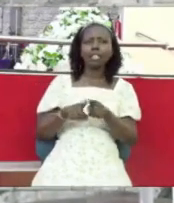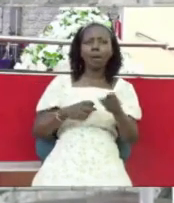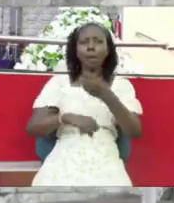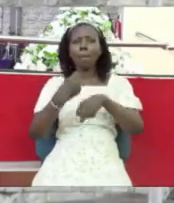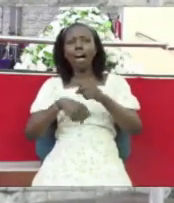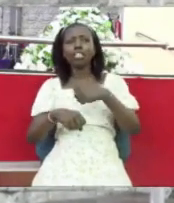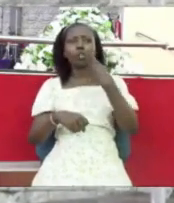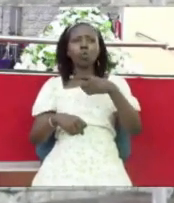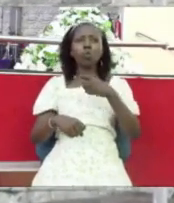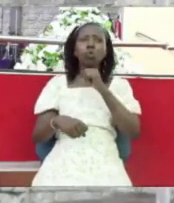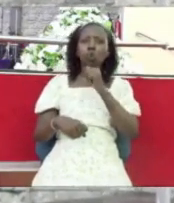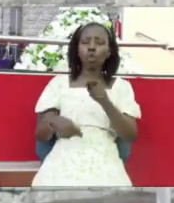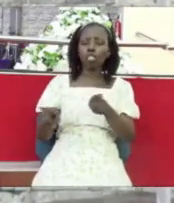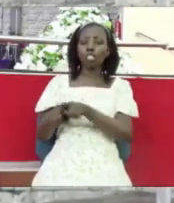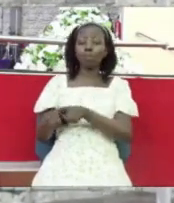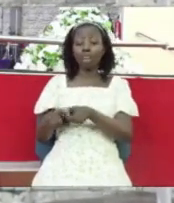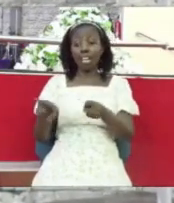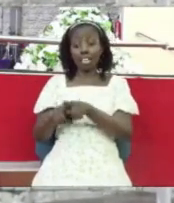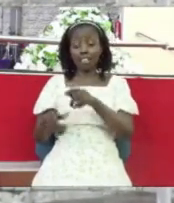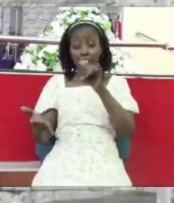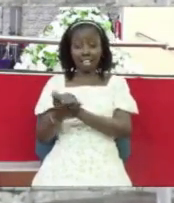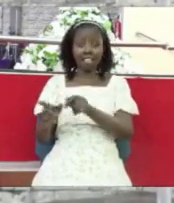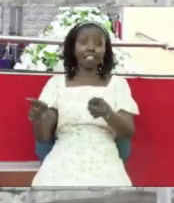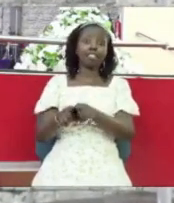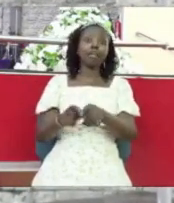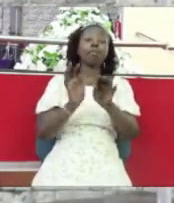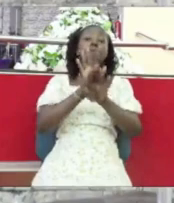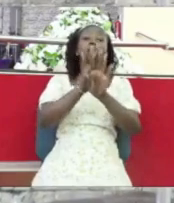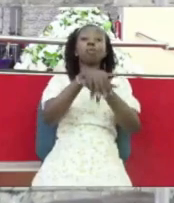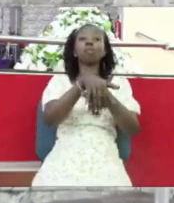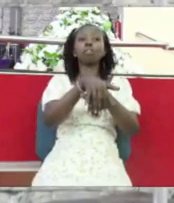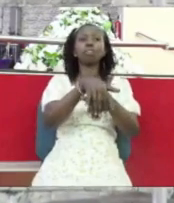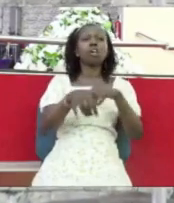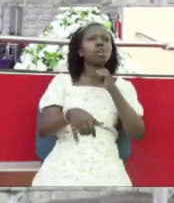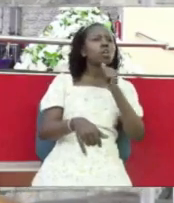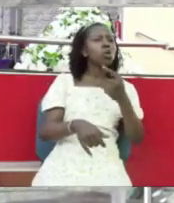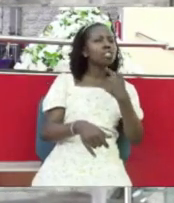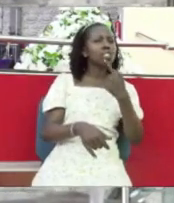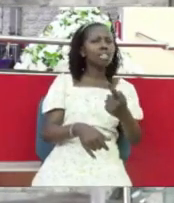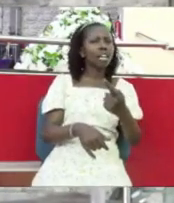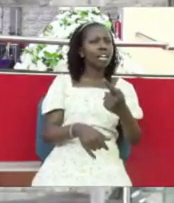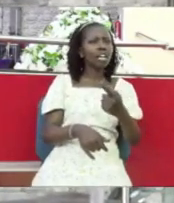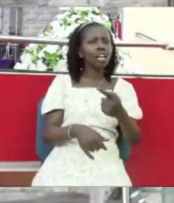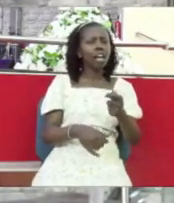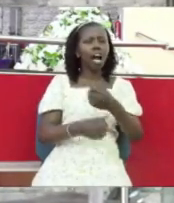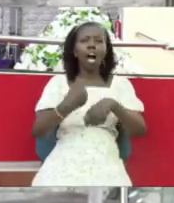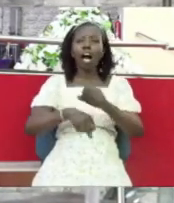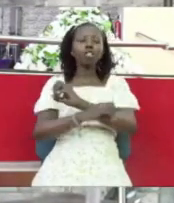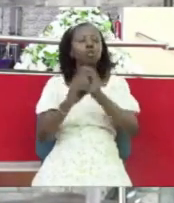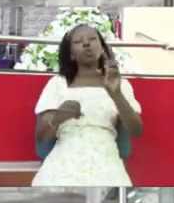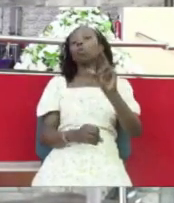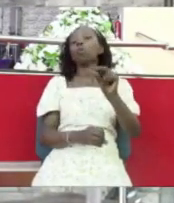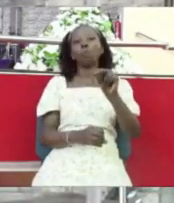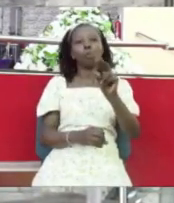kwenye jukwaa na wanajifanya kitu mtu ambaye si yule. We are not saying that we will not act. Tuseme ya kwamba